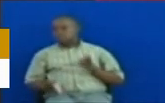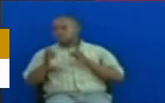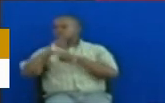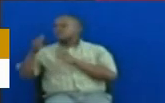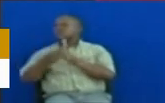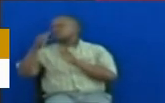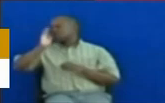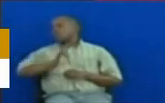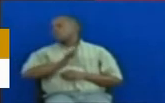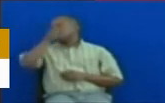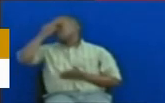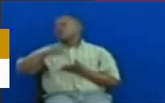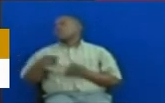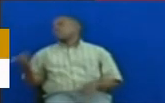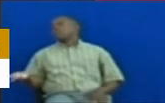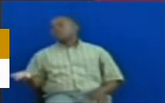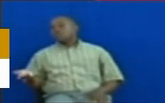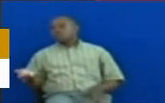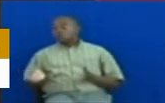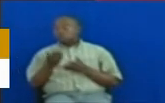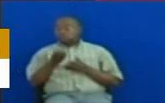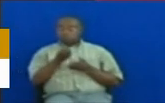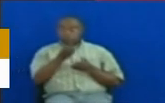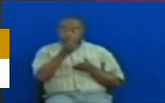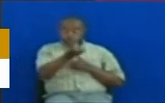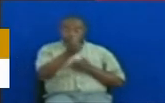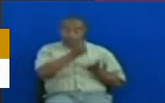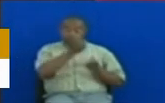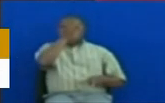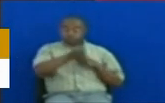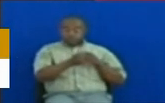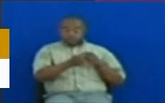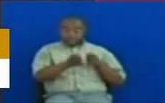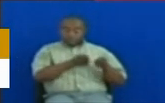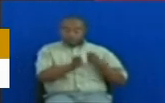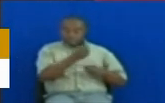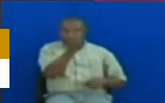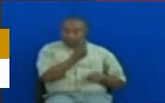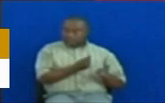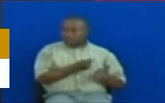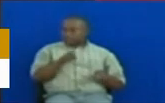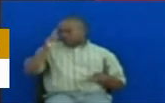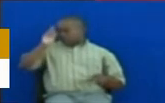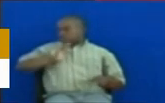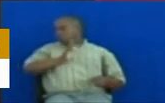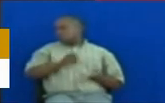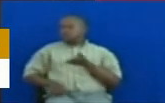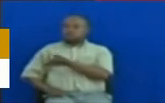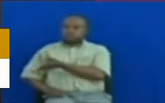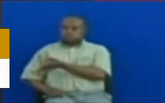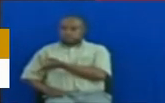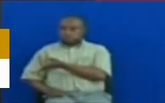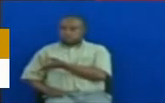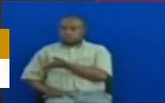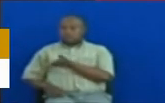nini? Kama final decision inakuwa under director. Na nikatoa angalizo, mapato